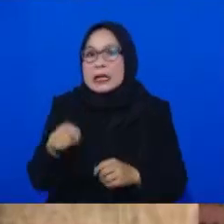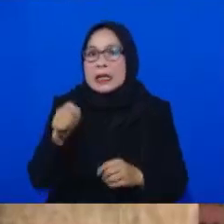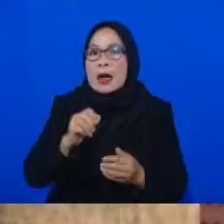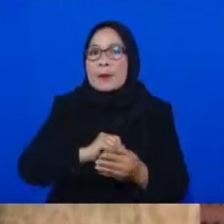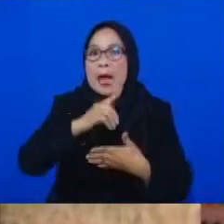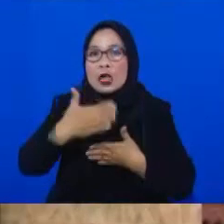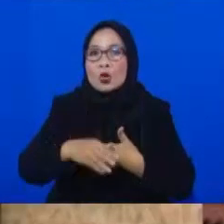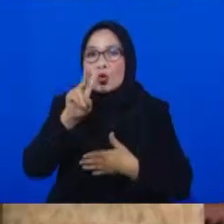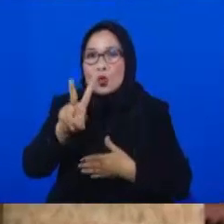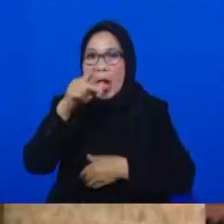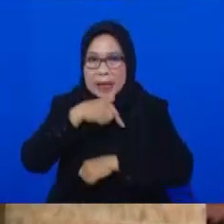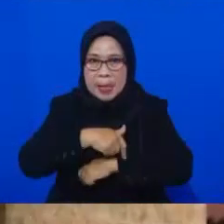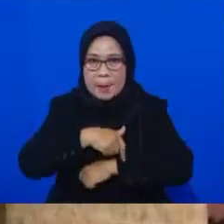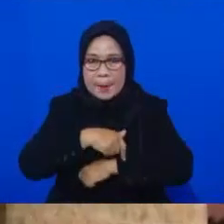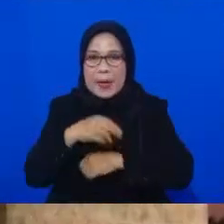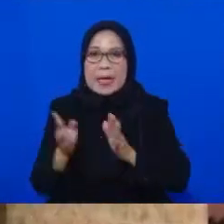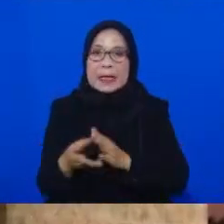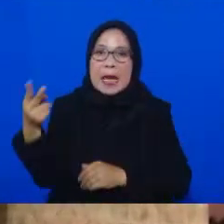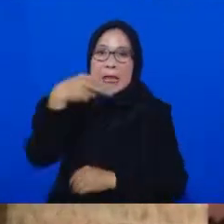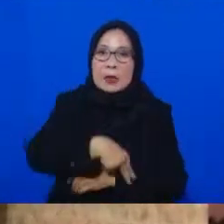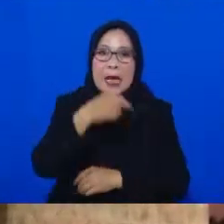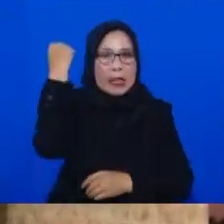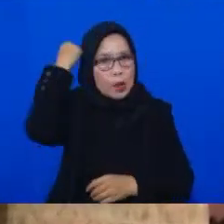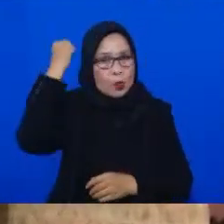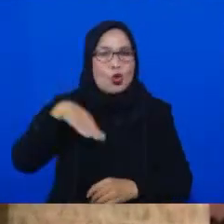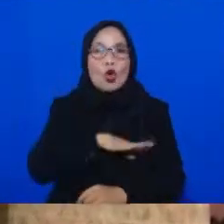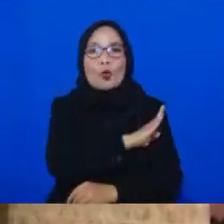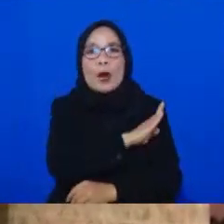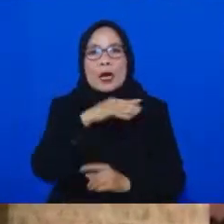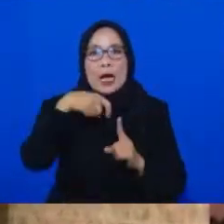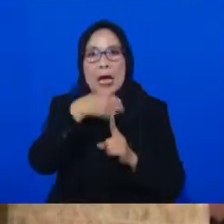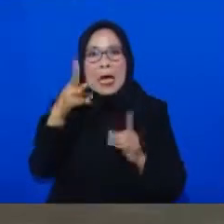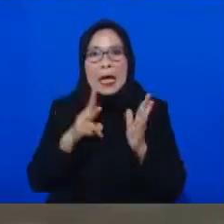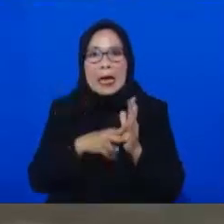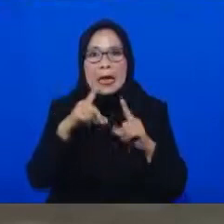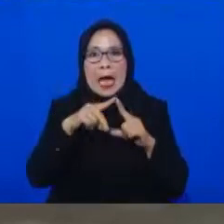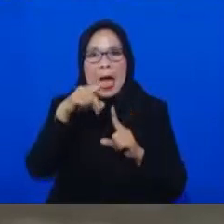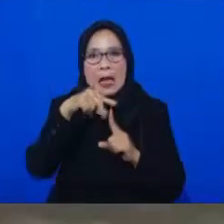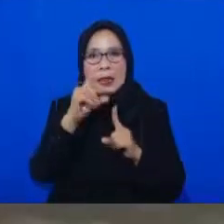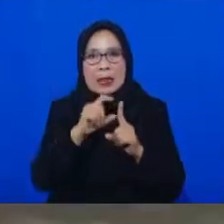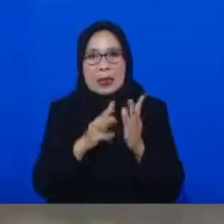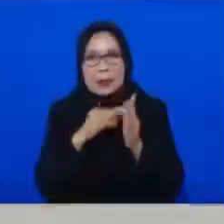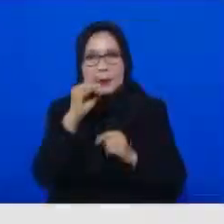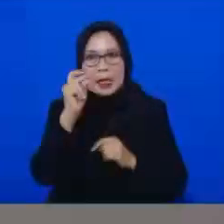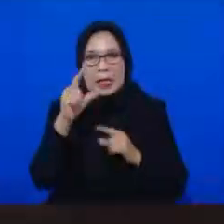sekitar 2 jam. Sidang juga dihadiri oleh ibu korban penganiayaan, Ken Admiral.